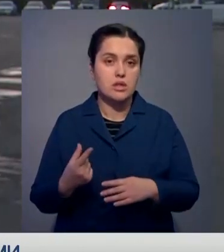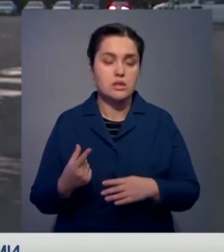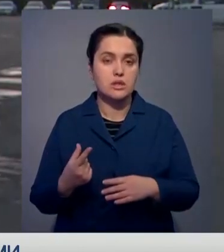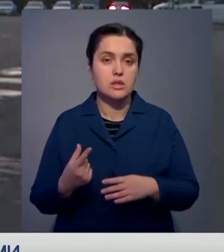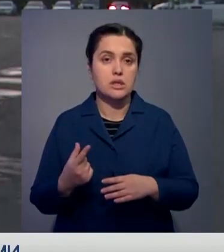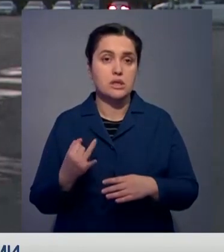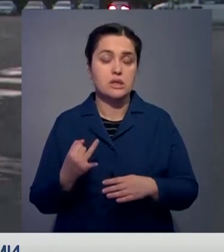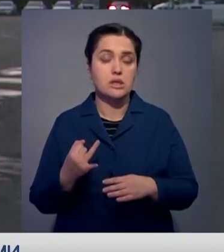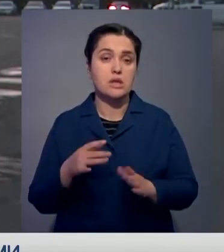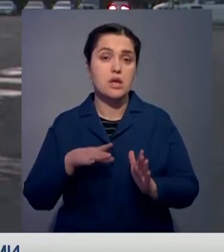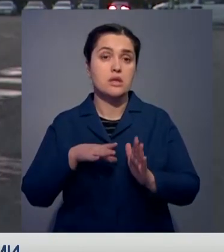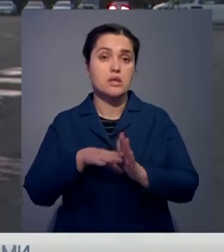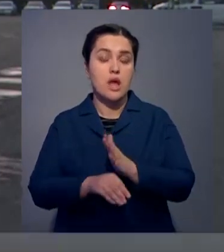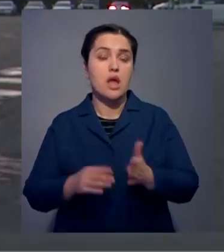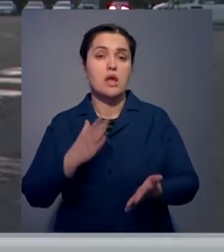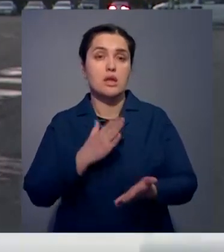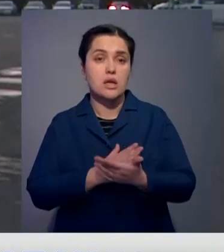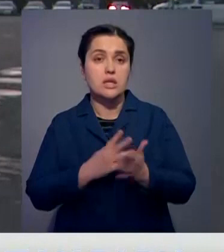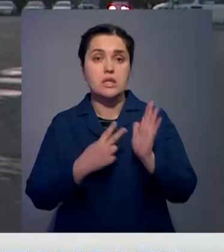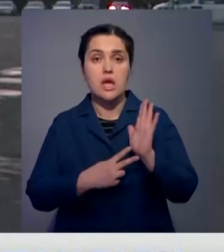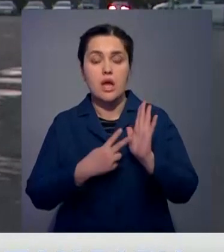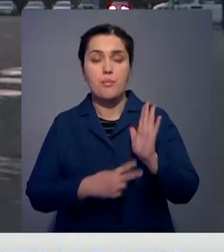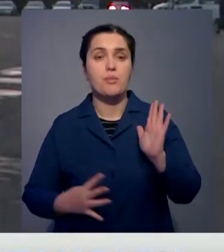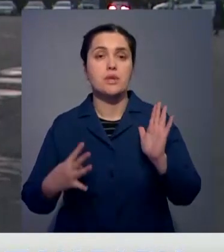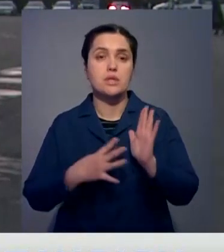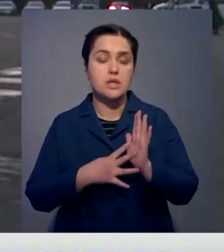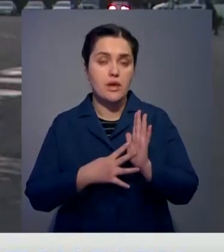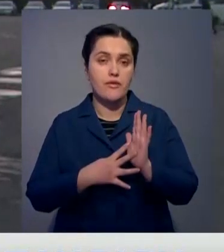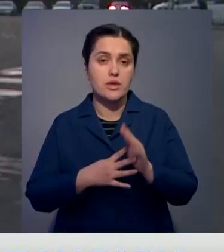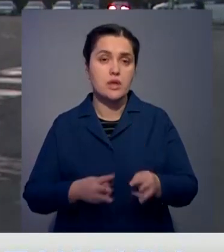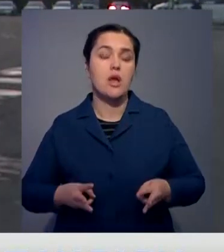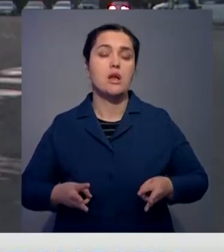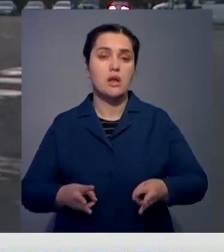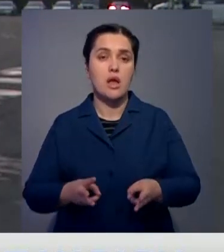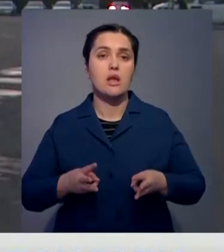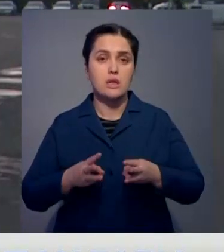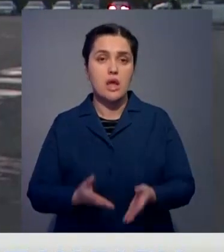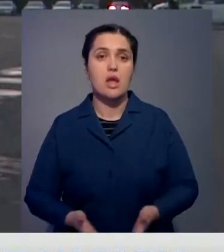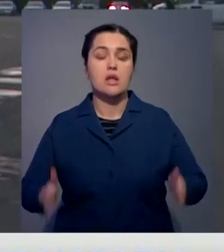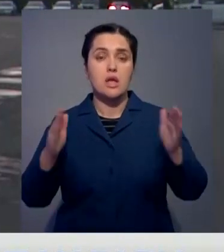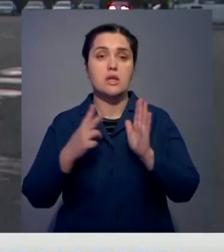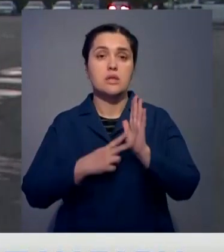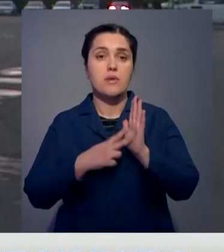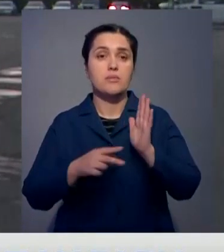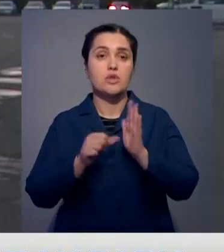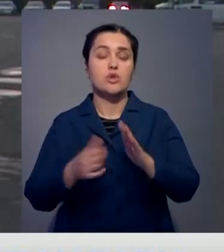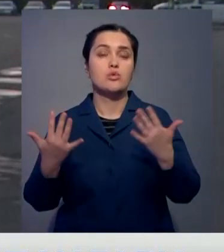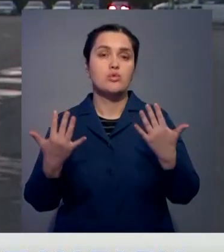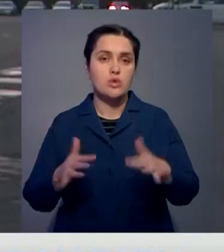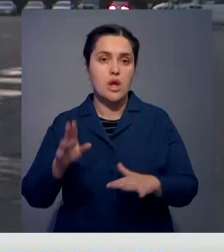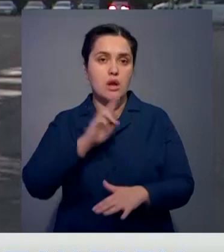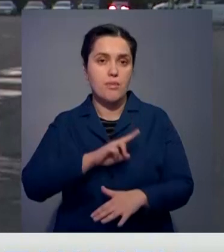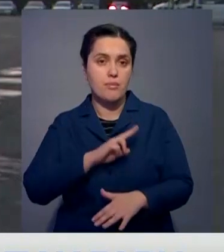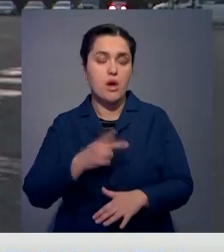имеется 79 котельных, из которых 76 уже работают на газе, одна котельная на